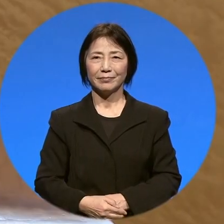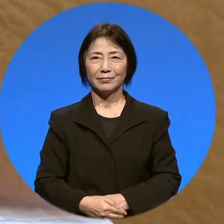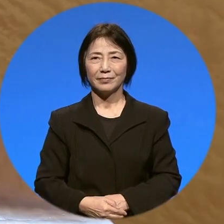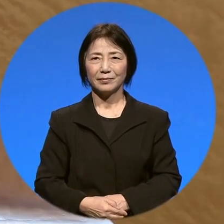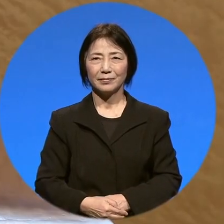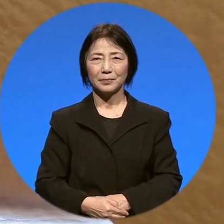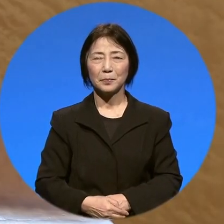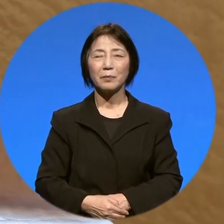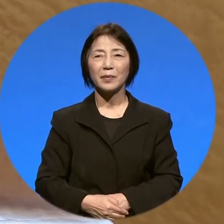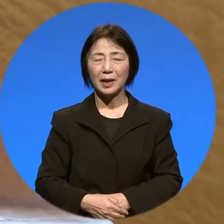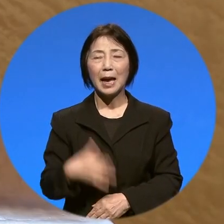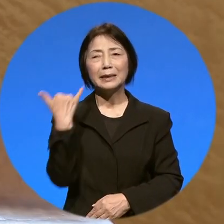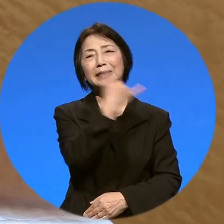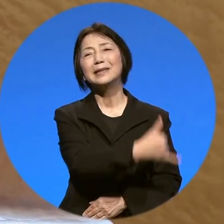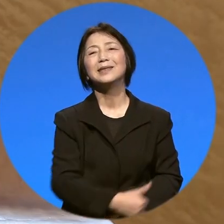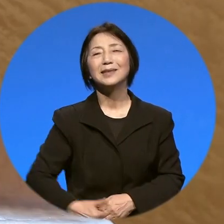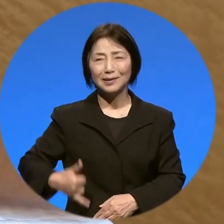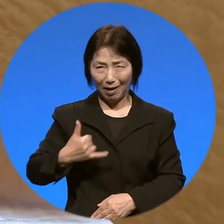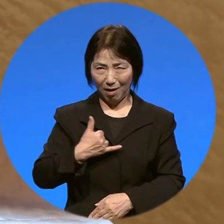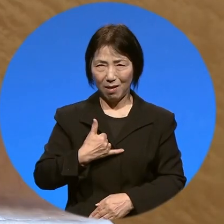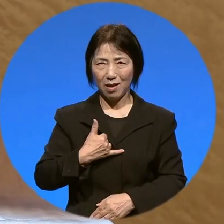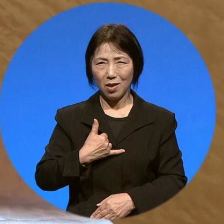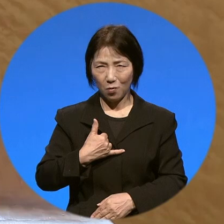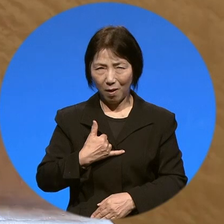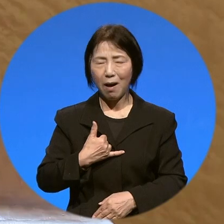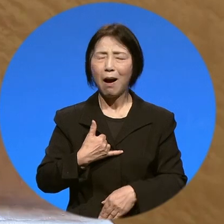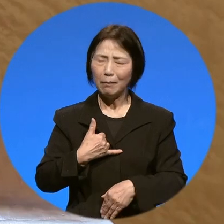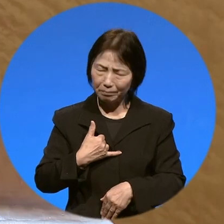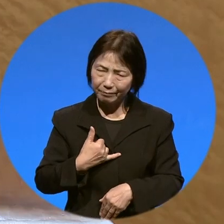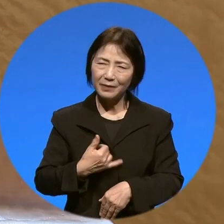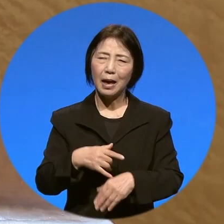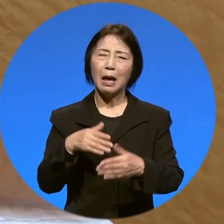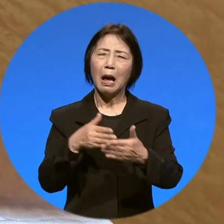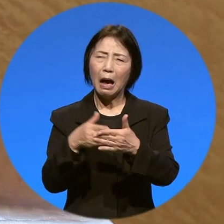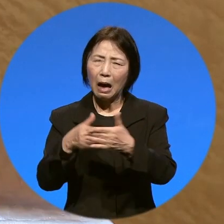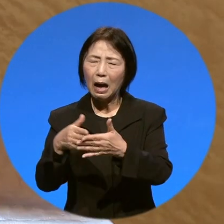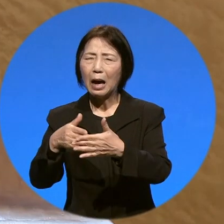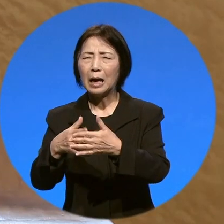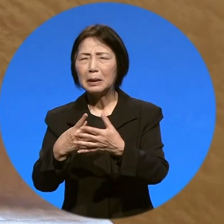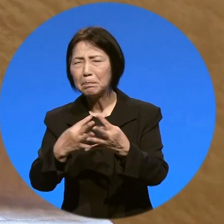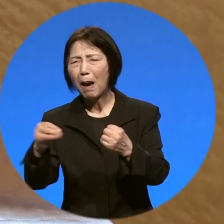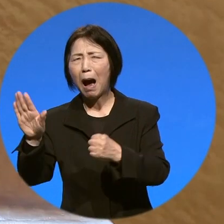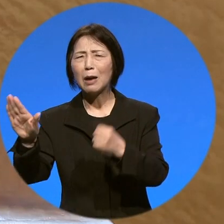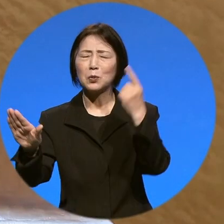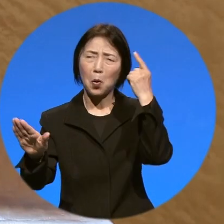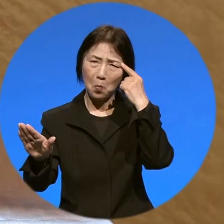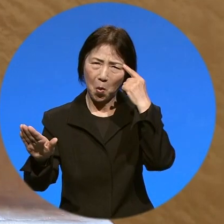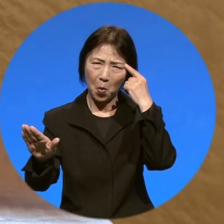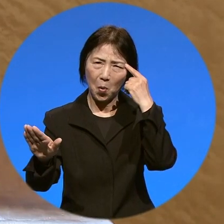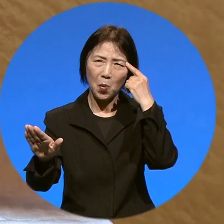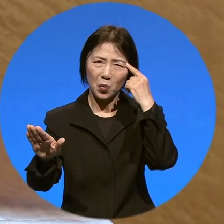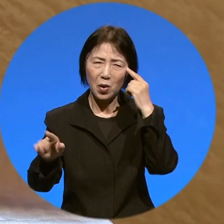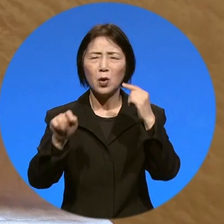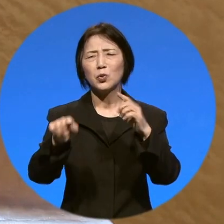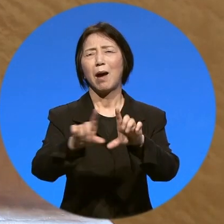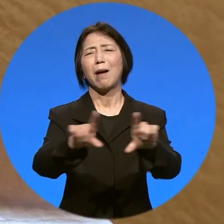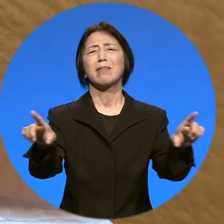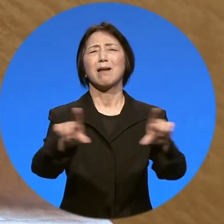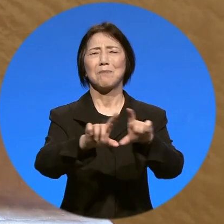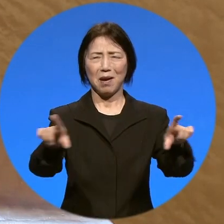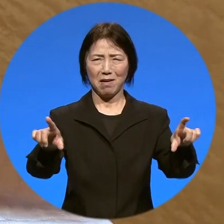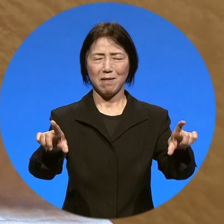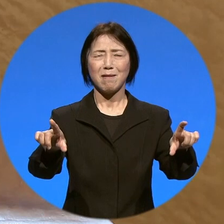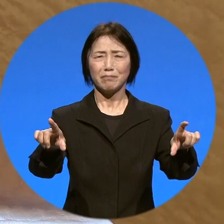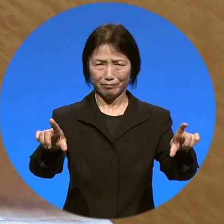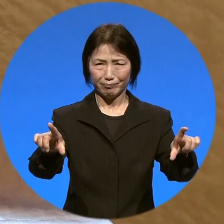人生というのは、どなたもそうだと思いますが、言われる道だと思いますので、それが当たり前だと思って必死